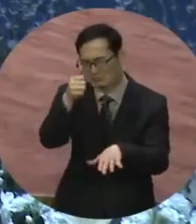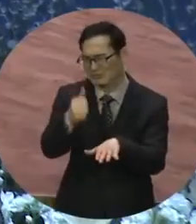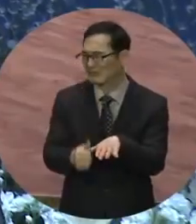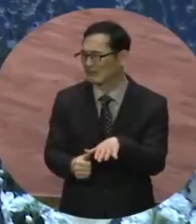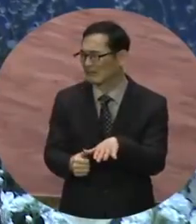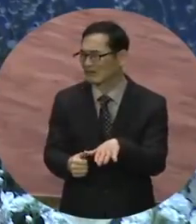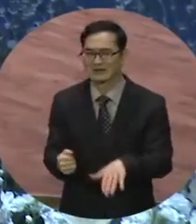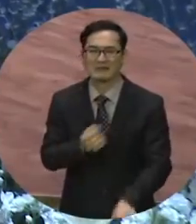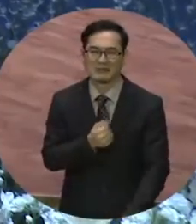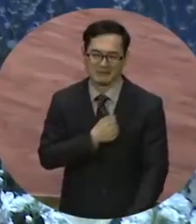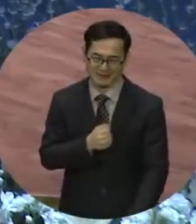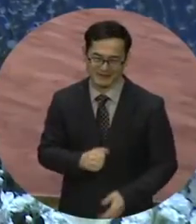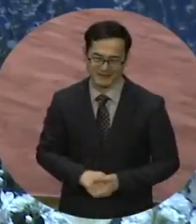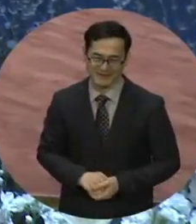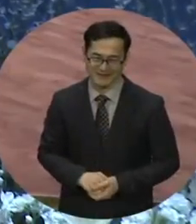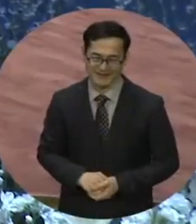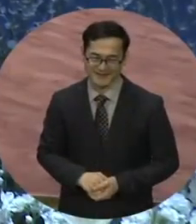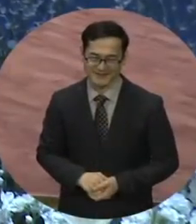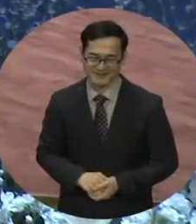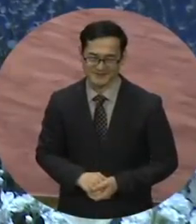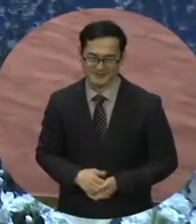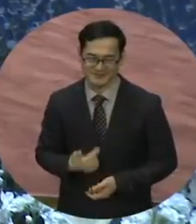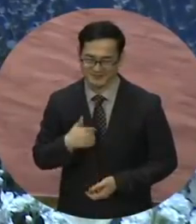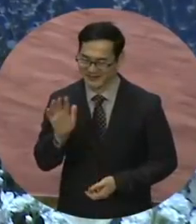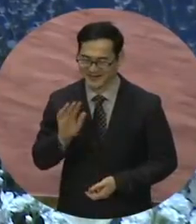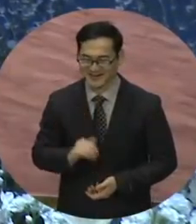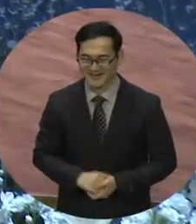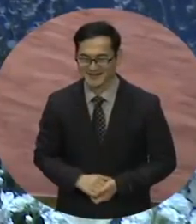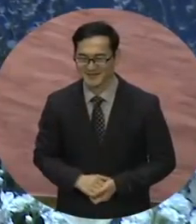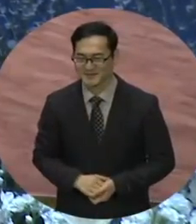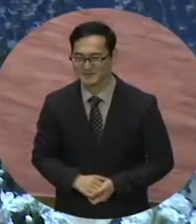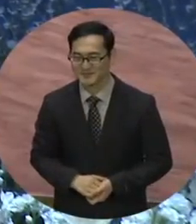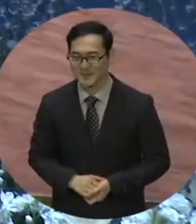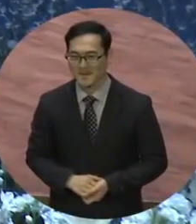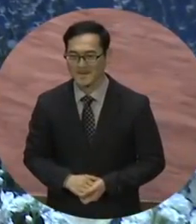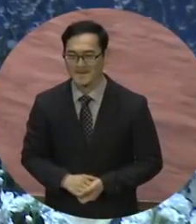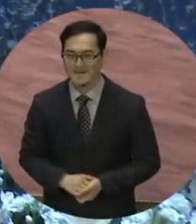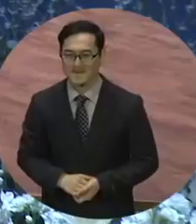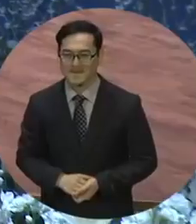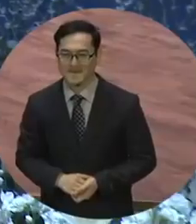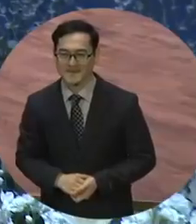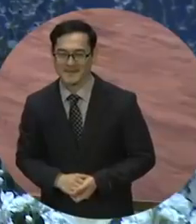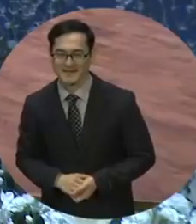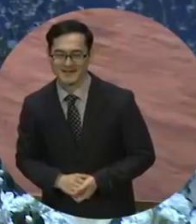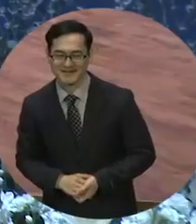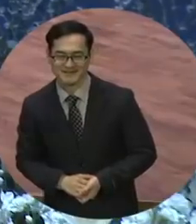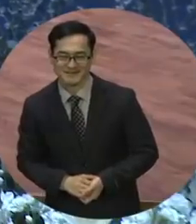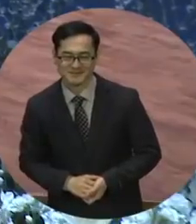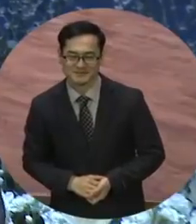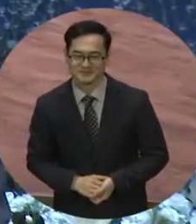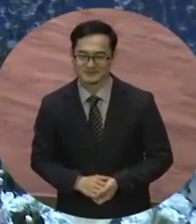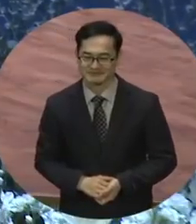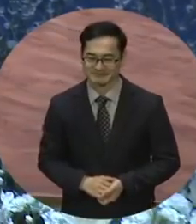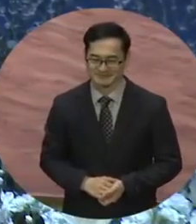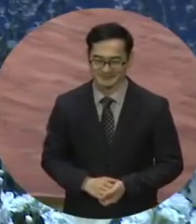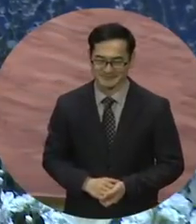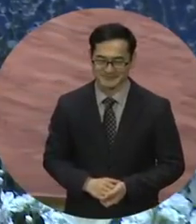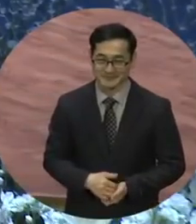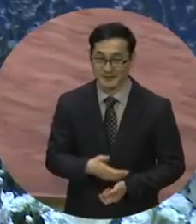뭐 체질 따라 다르겠습니다만은 여러분,